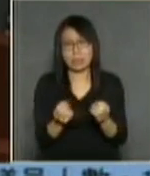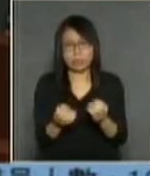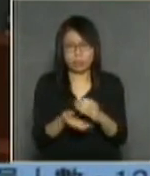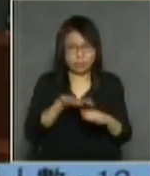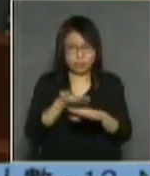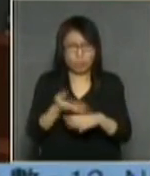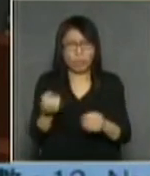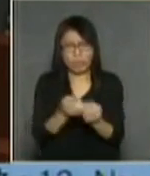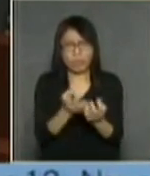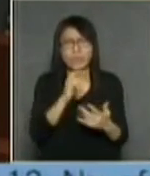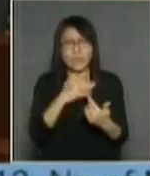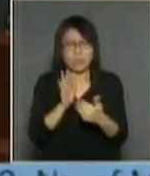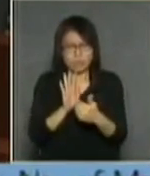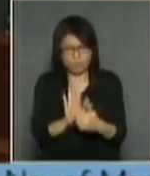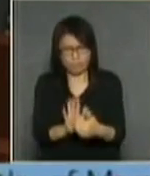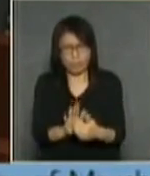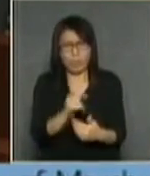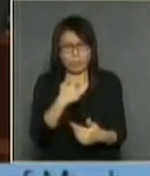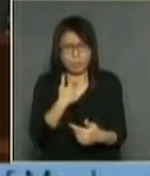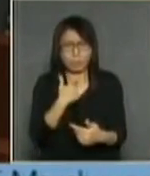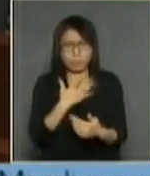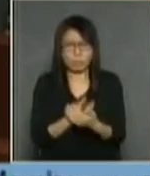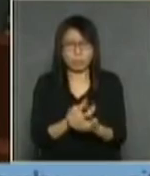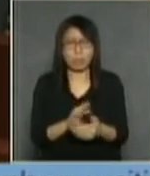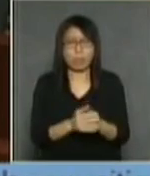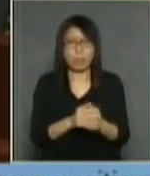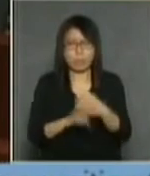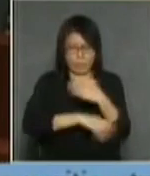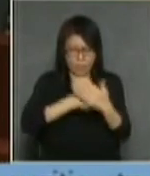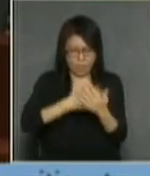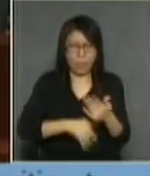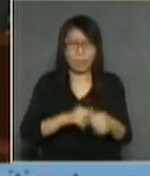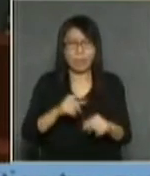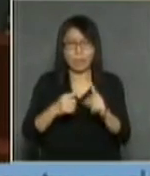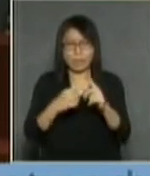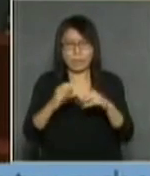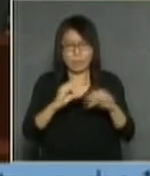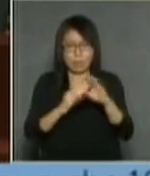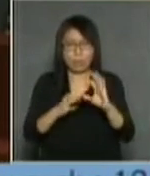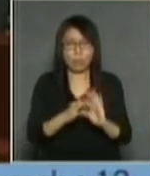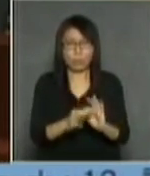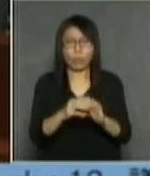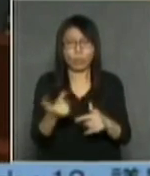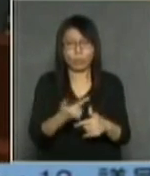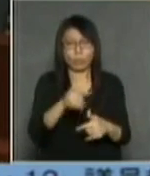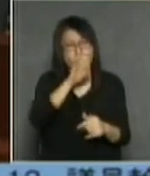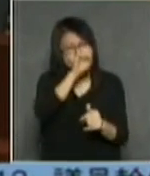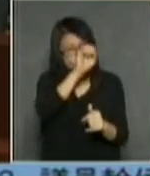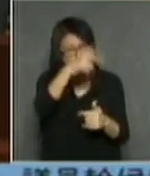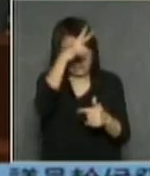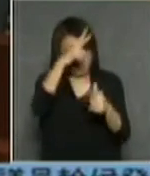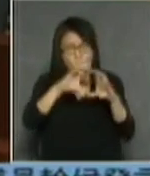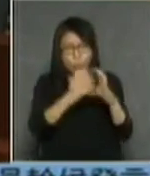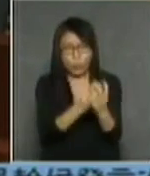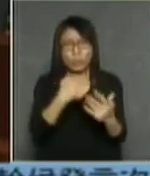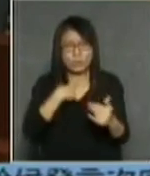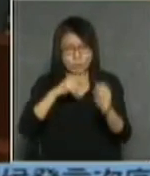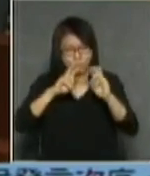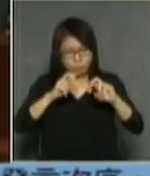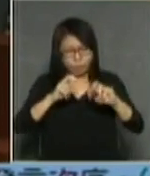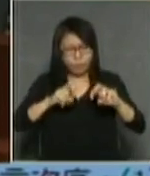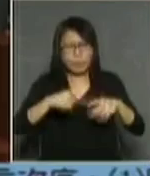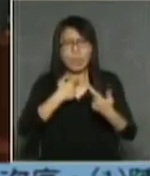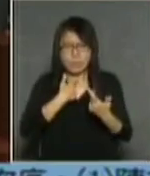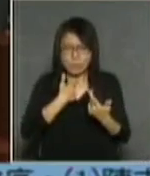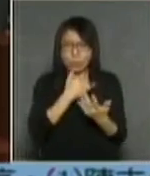堵塞制度的漏洞。因此民建联早前亦都已多次要求政府部门检讨和修改现